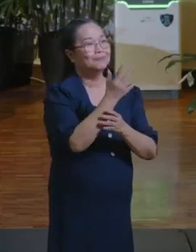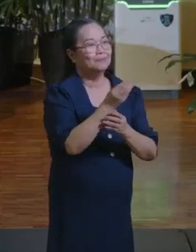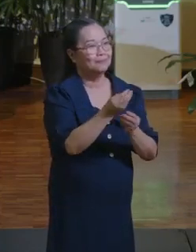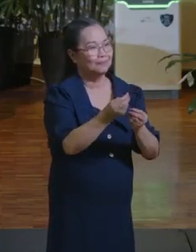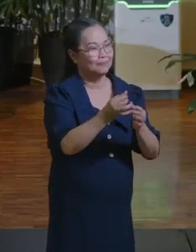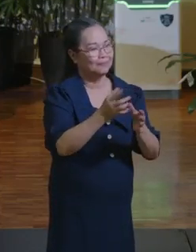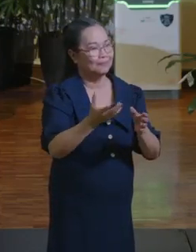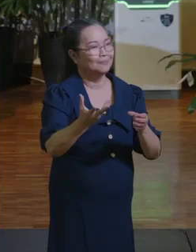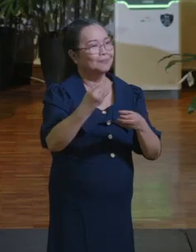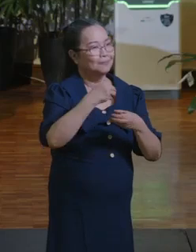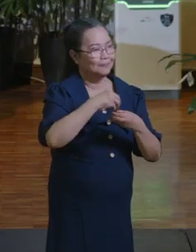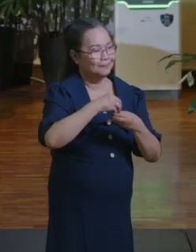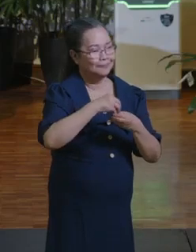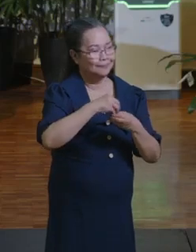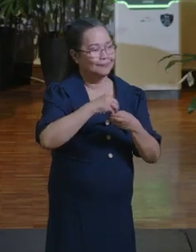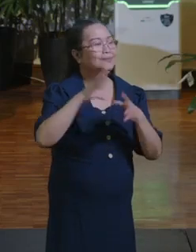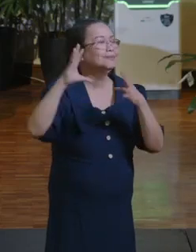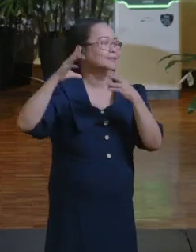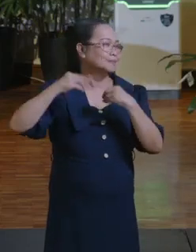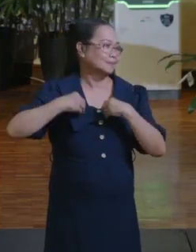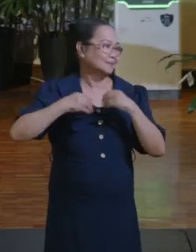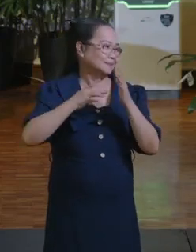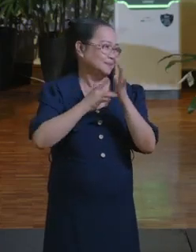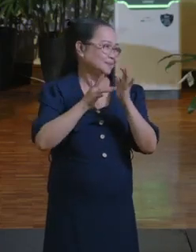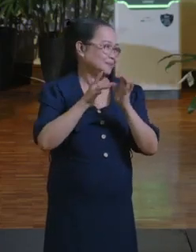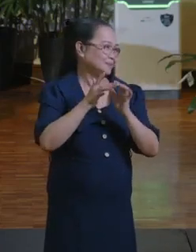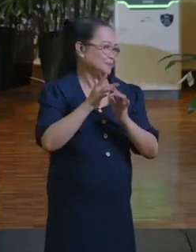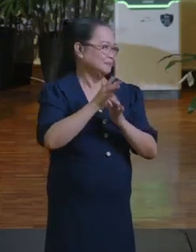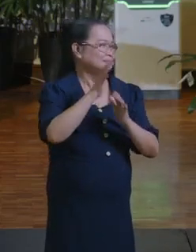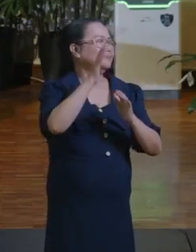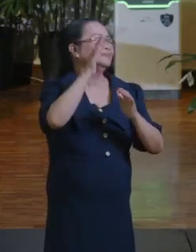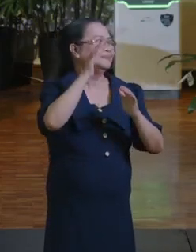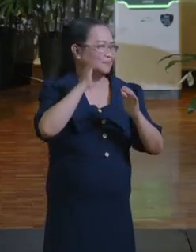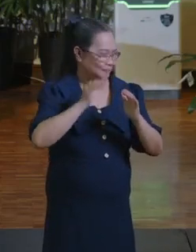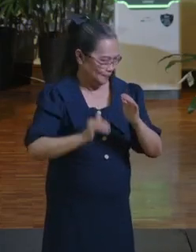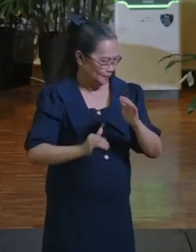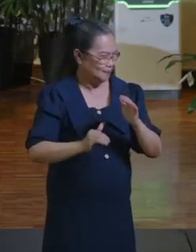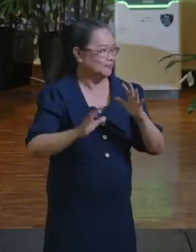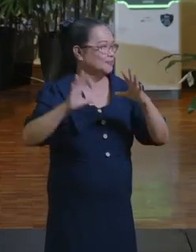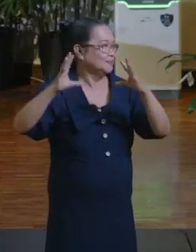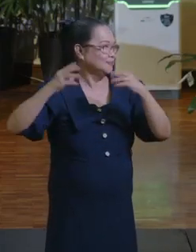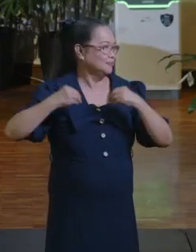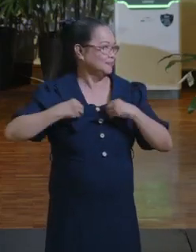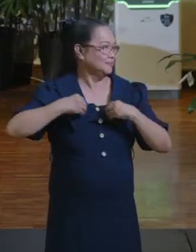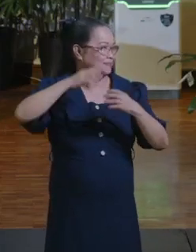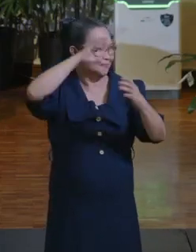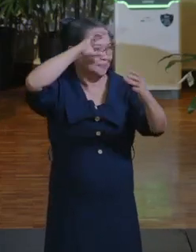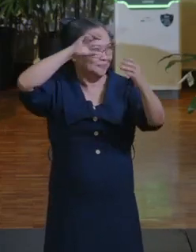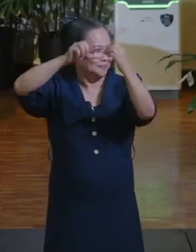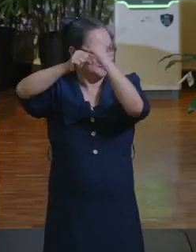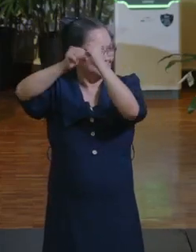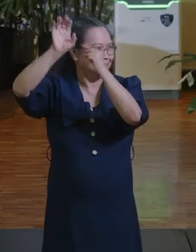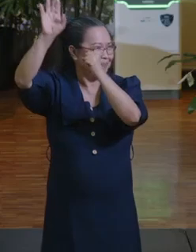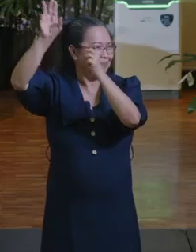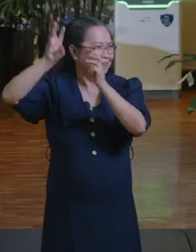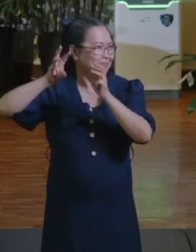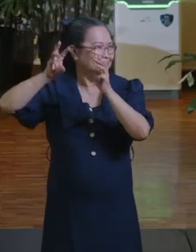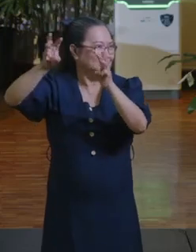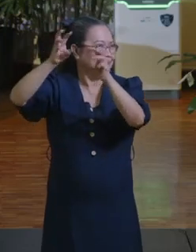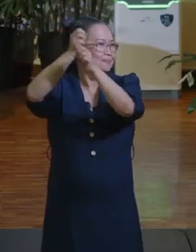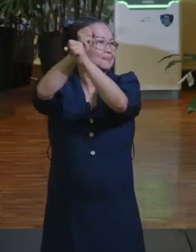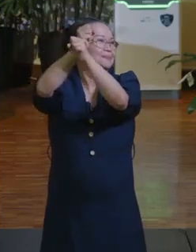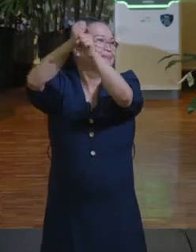inyong puso upang magkaroon ng pananampalataya sa kanyang ipinangakong paraan ng